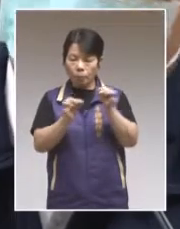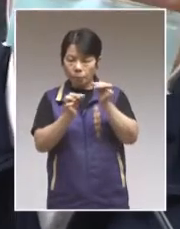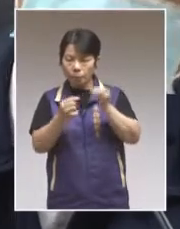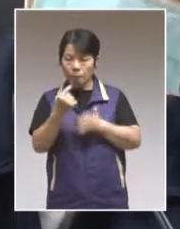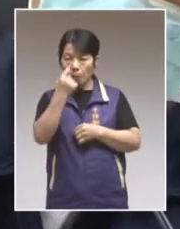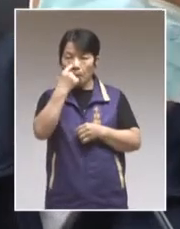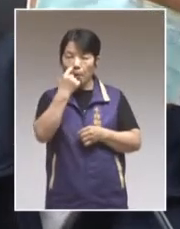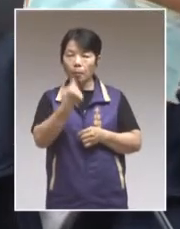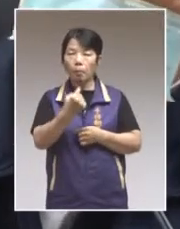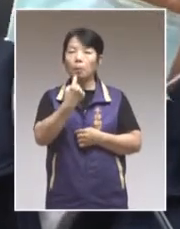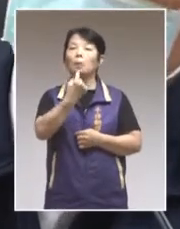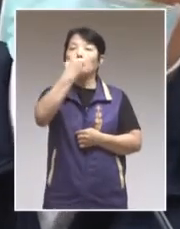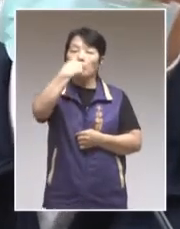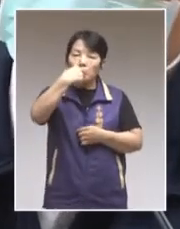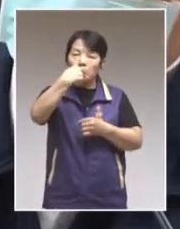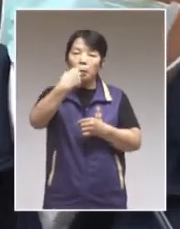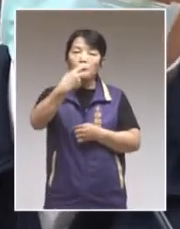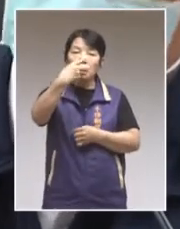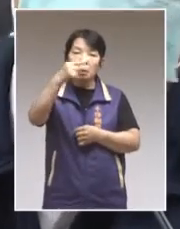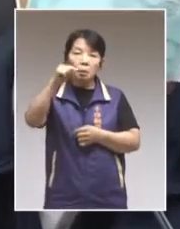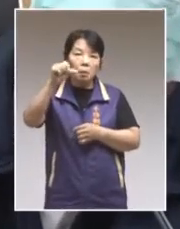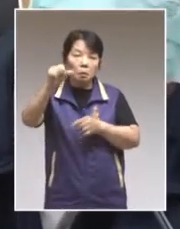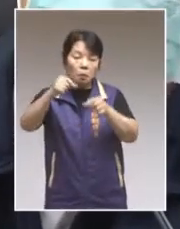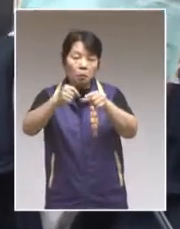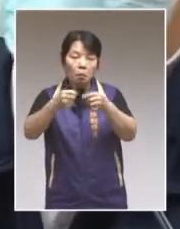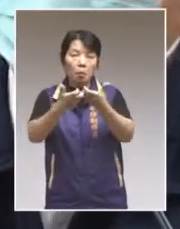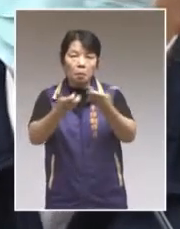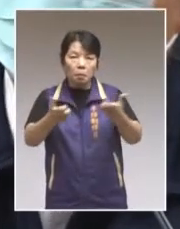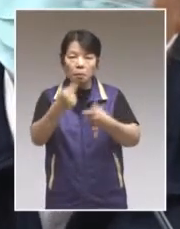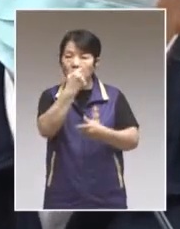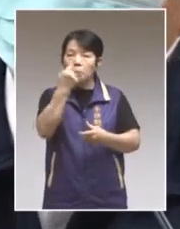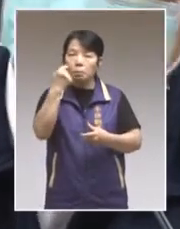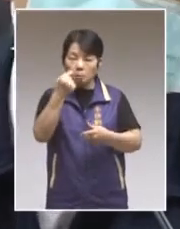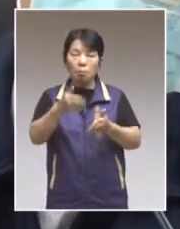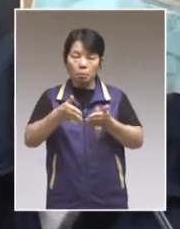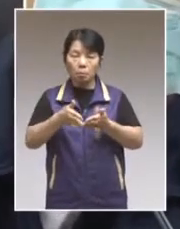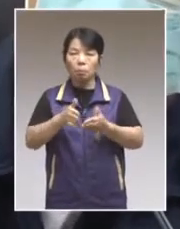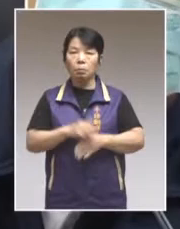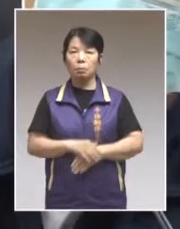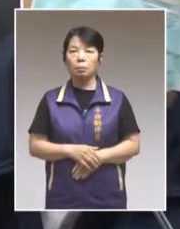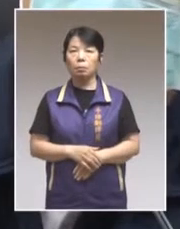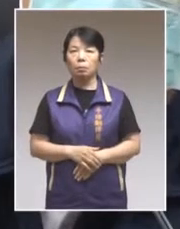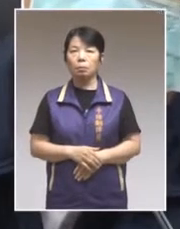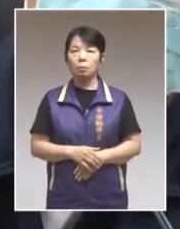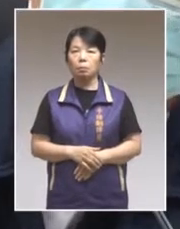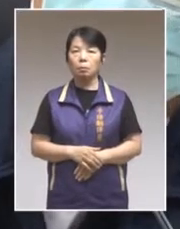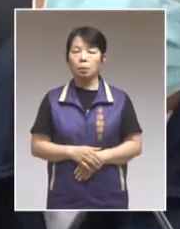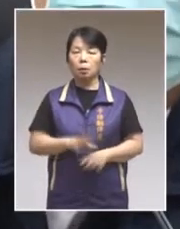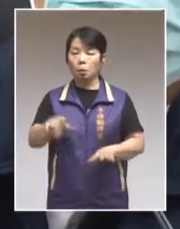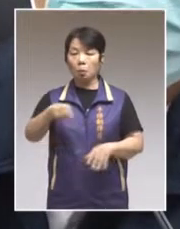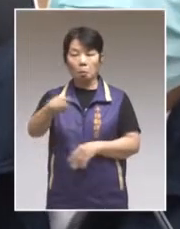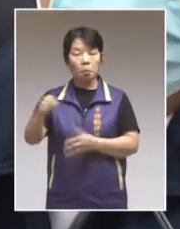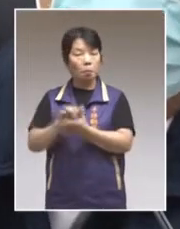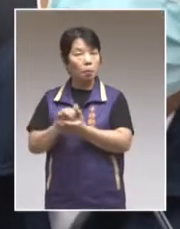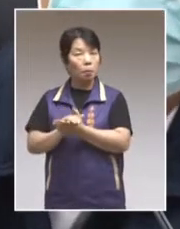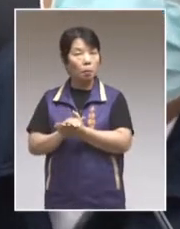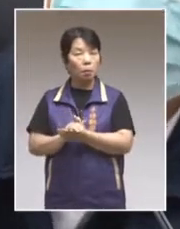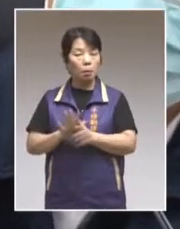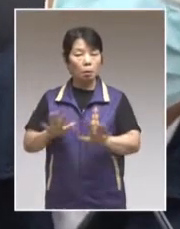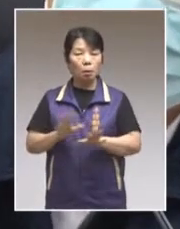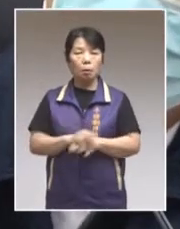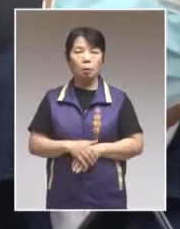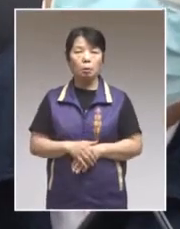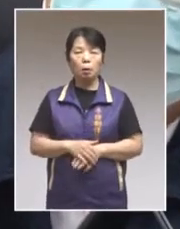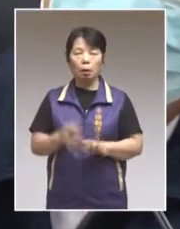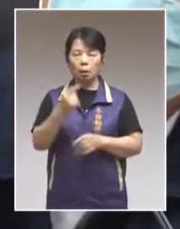要2.5公分。而且是两个鼻孔都要进行拆检。有些朋友因为我们鼻孔还